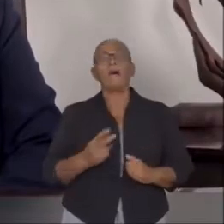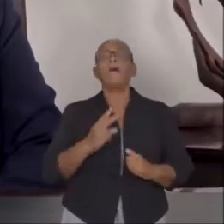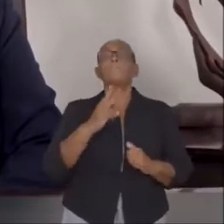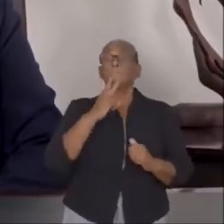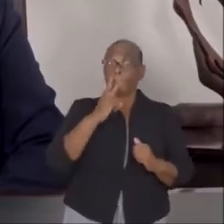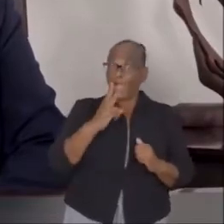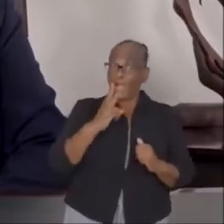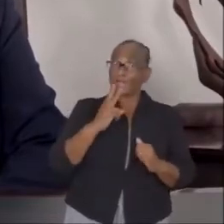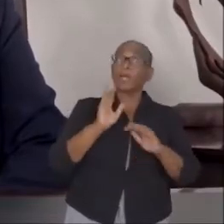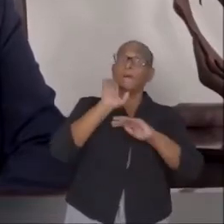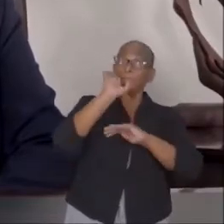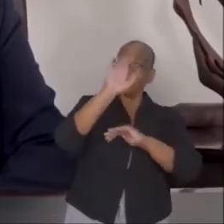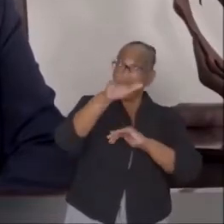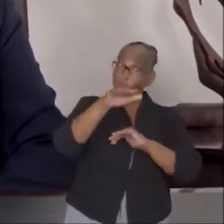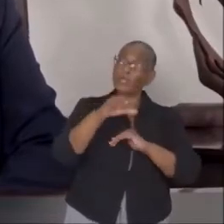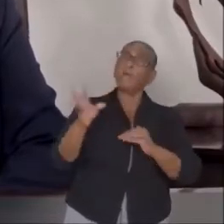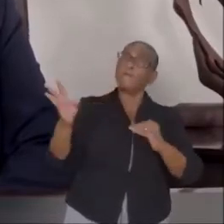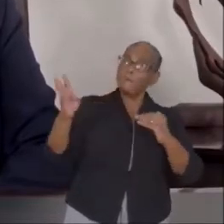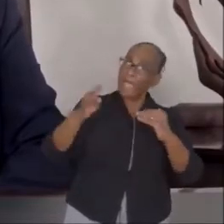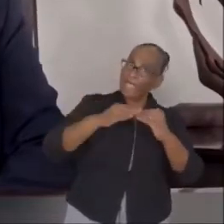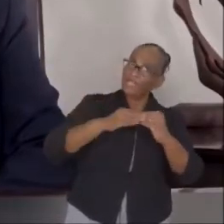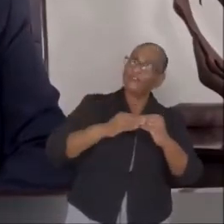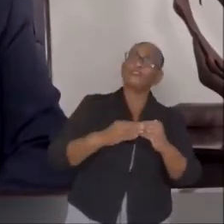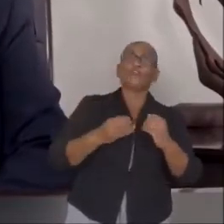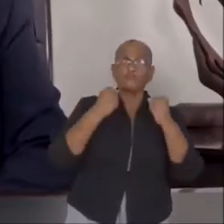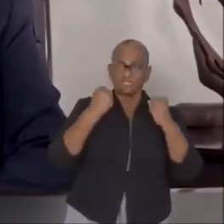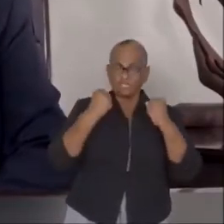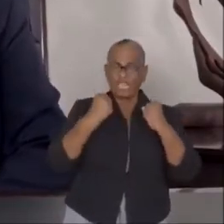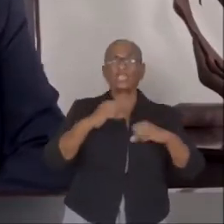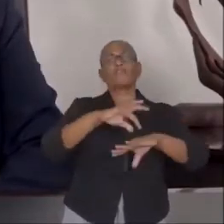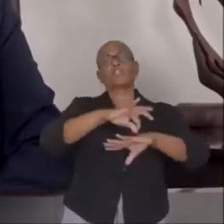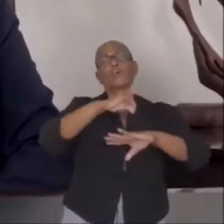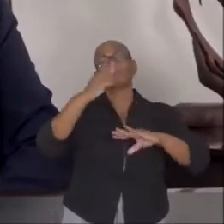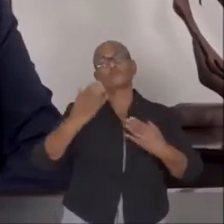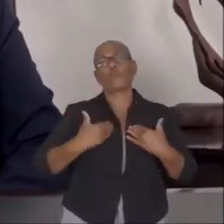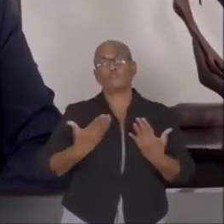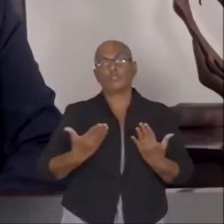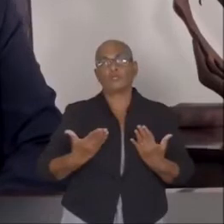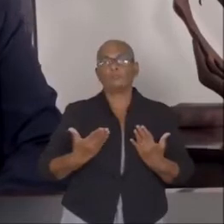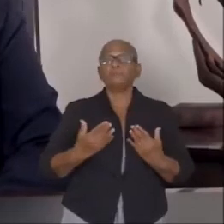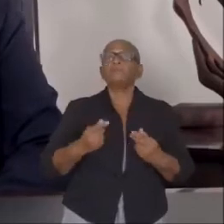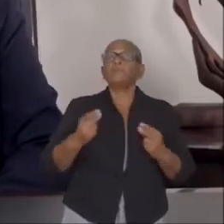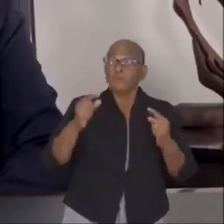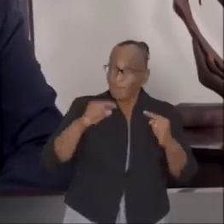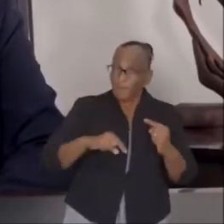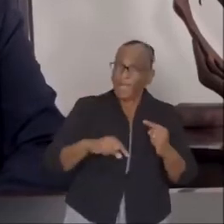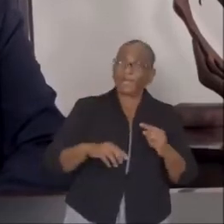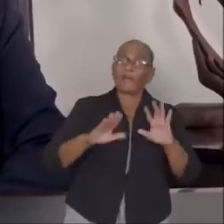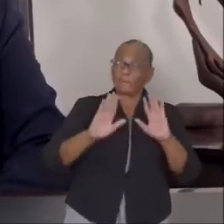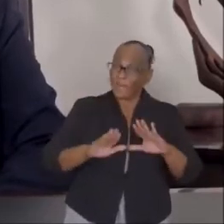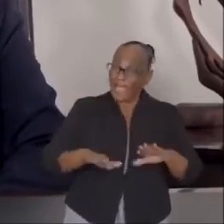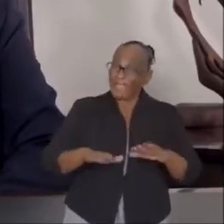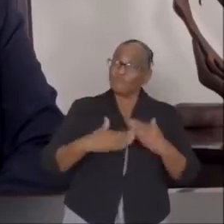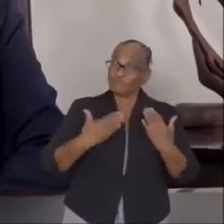mogen uiteraard plaatsvinden, gezien de buitenlucht bijdraagt tot de versterking van de gezondheid.